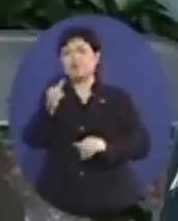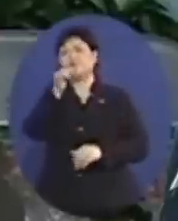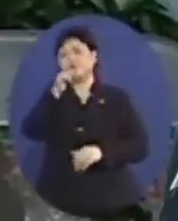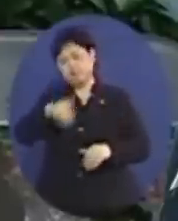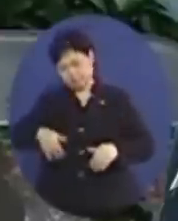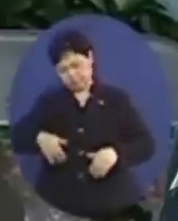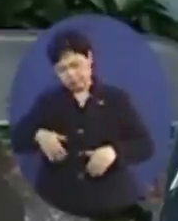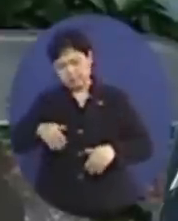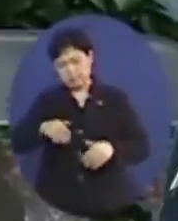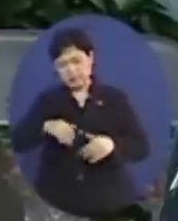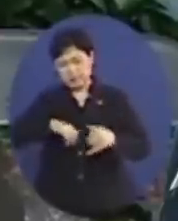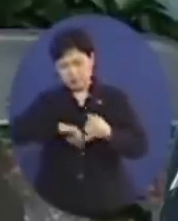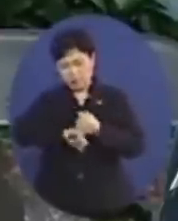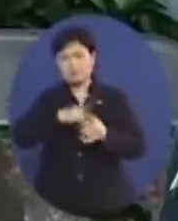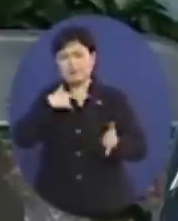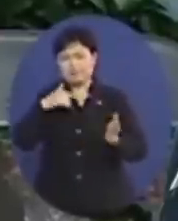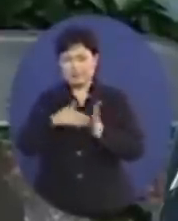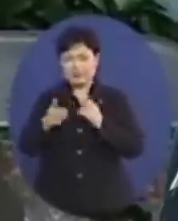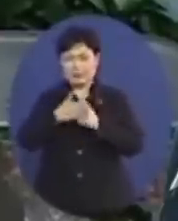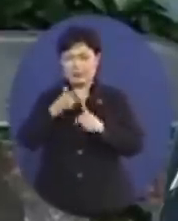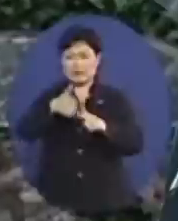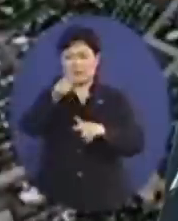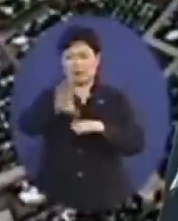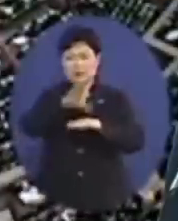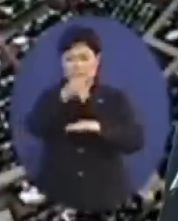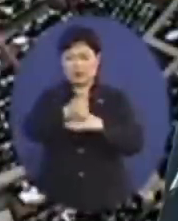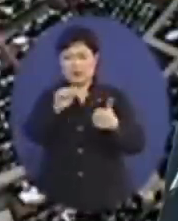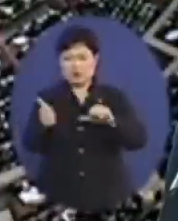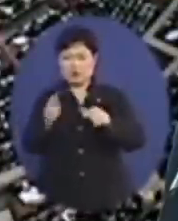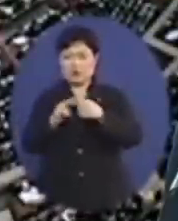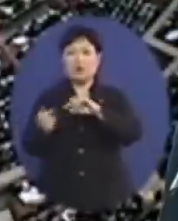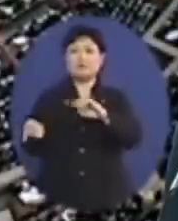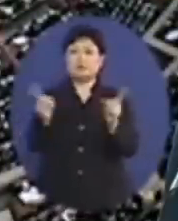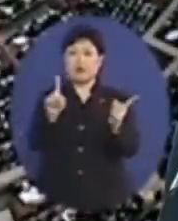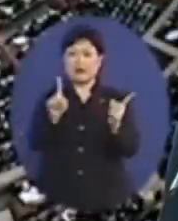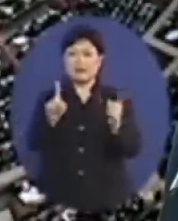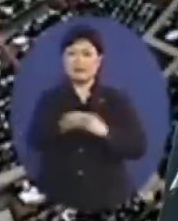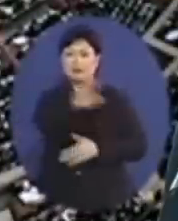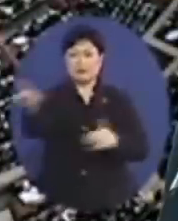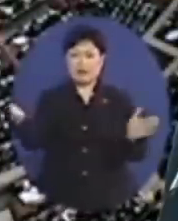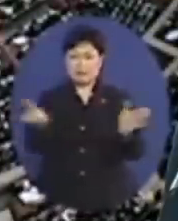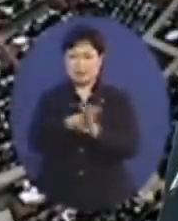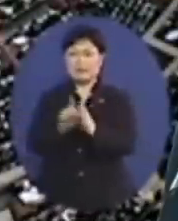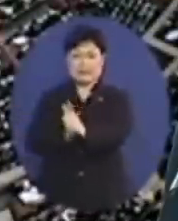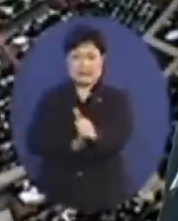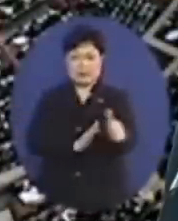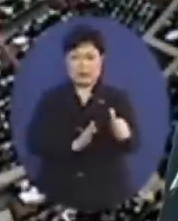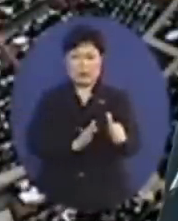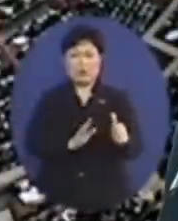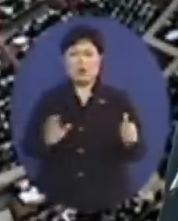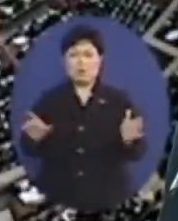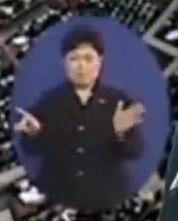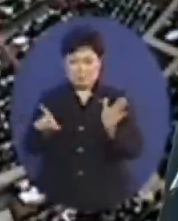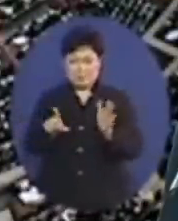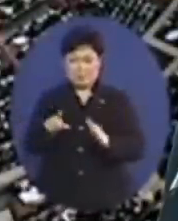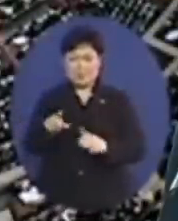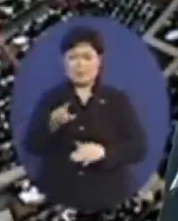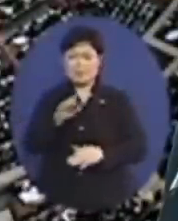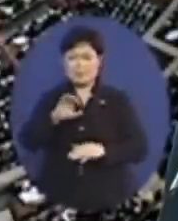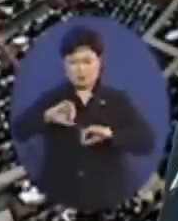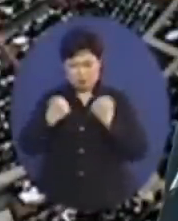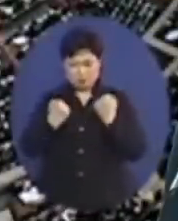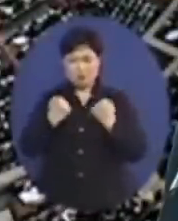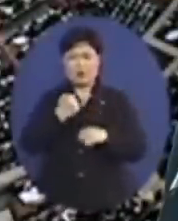것입니다. 그러므로 예수 그리스도의 죽음과 부활을 우리가 믿고 가슴에 받아들임으로 여러분